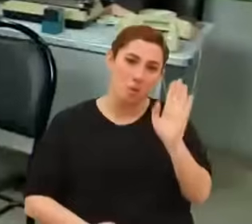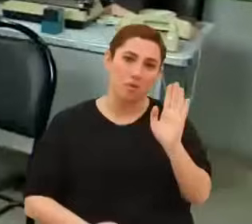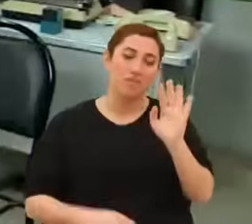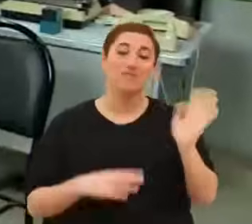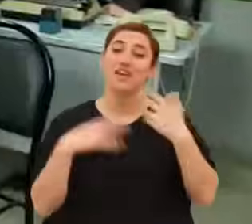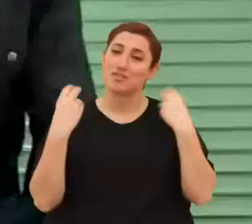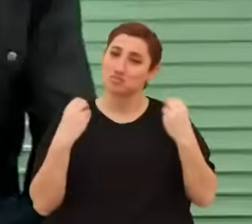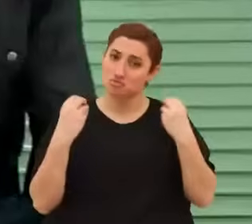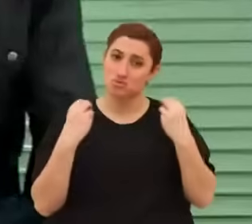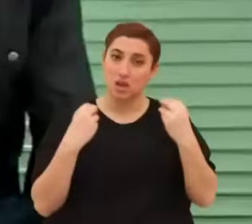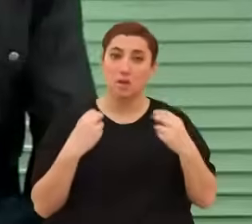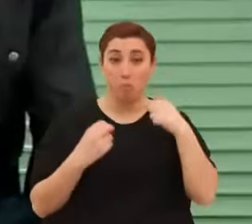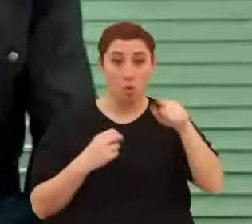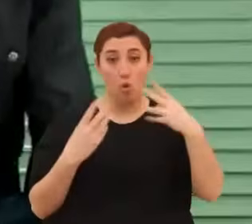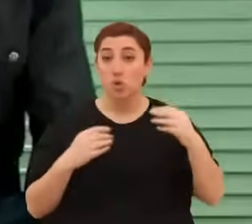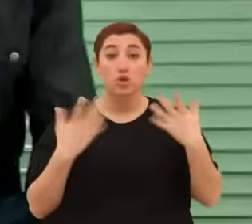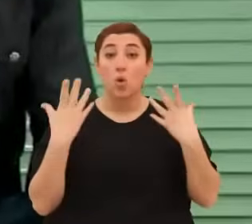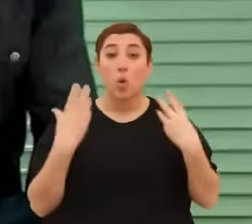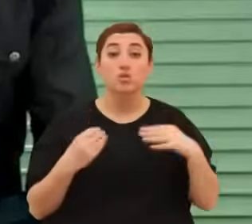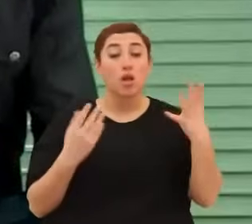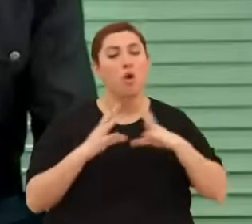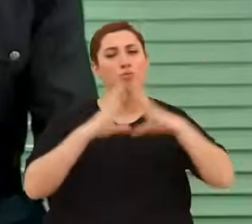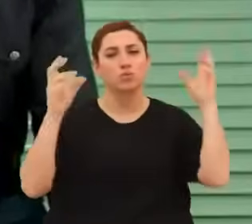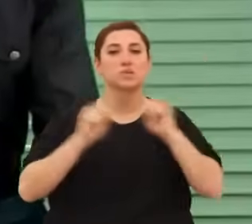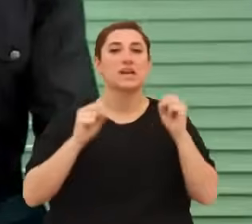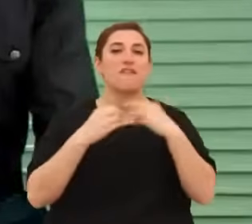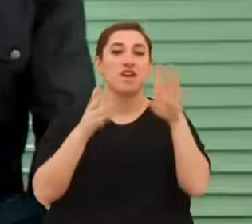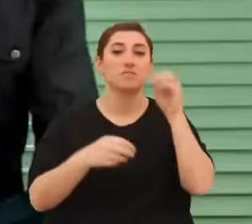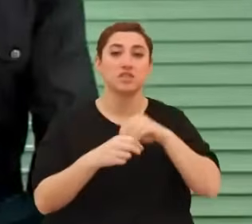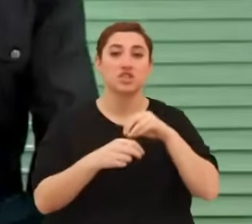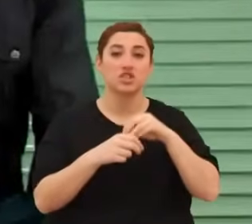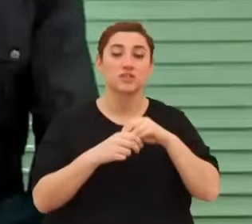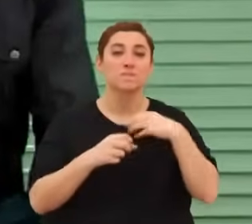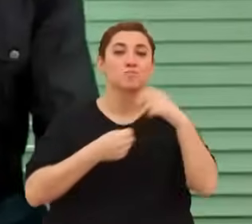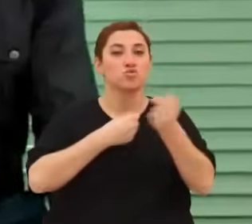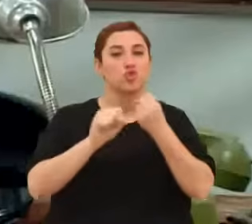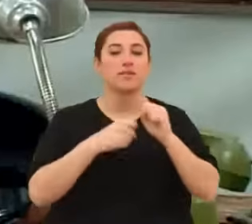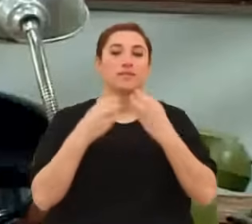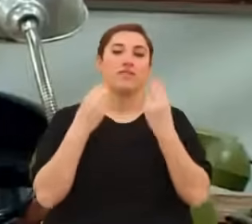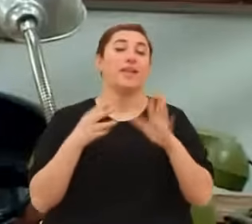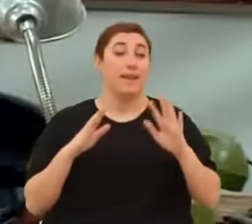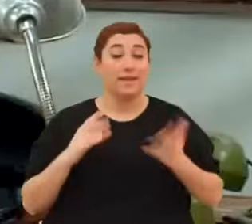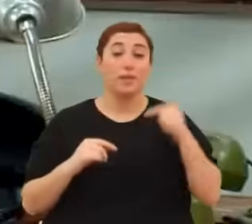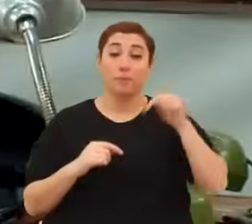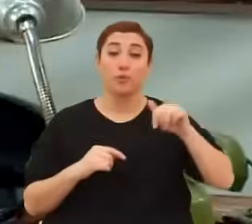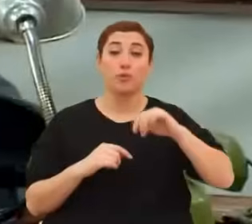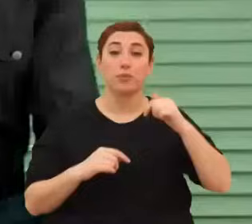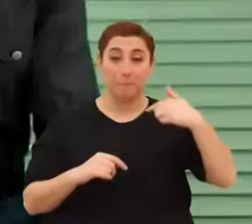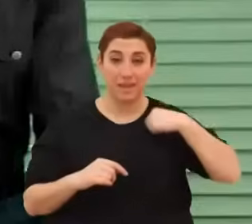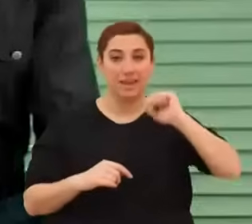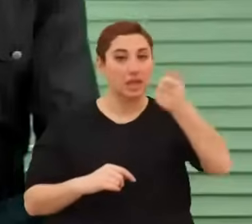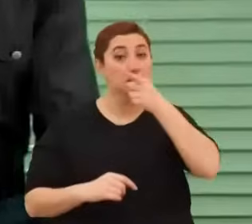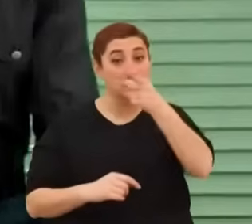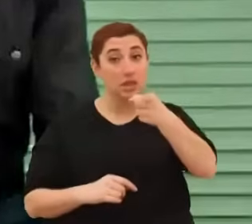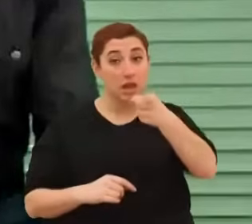Ne kadar güzel. Böyle olunca ne olur? Daha büyük zararlar vermek için mücadele ederler. Yani bugün bana,